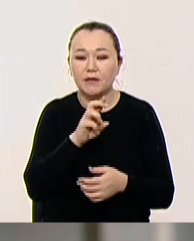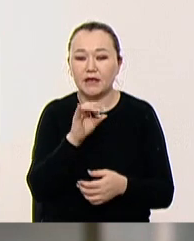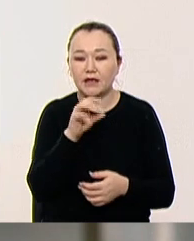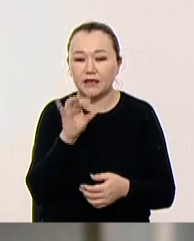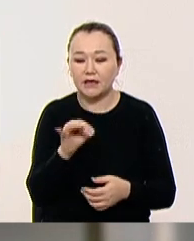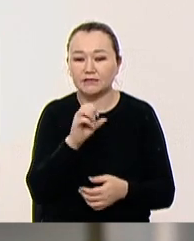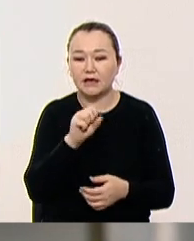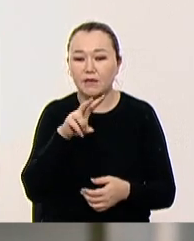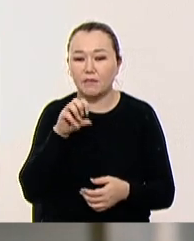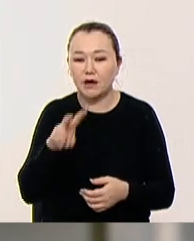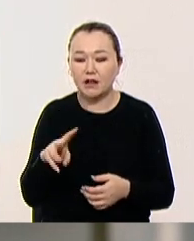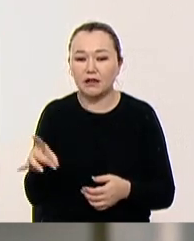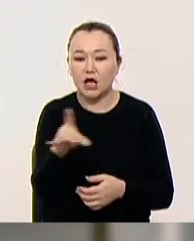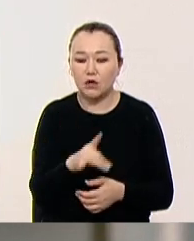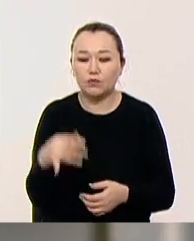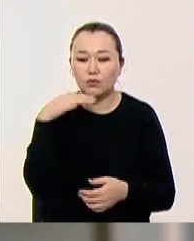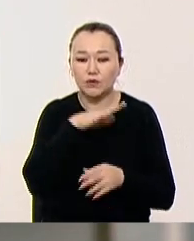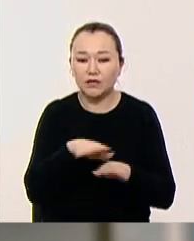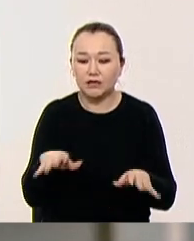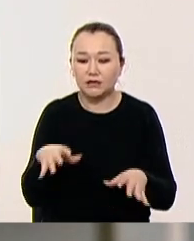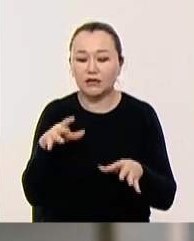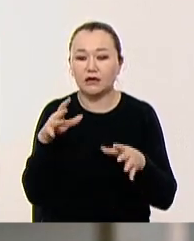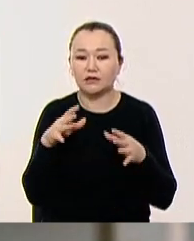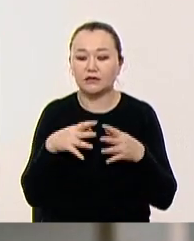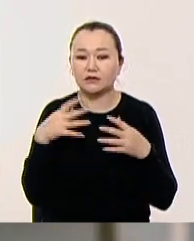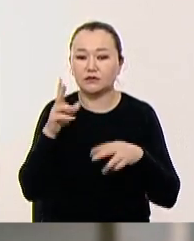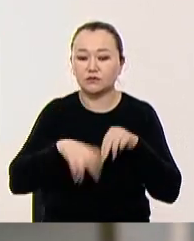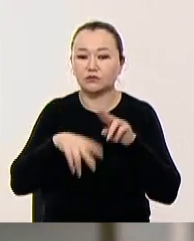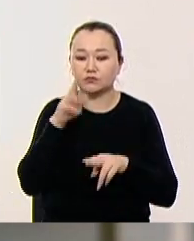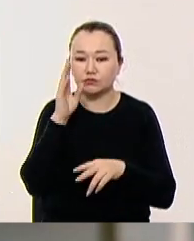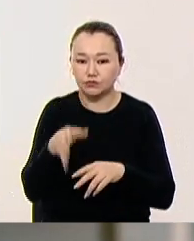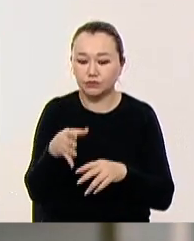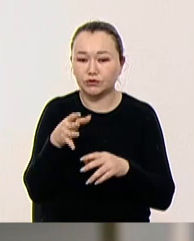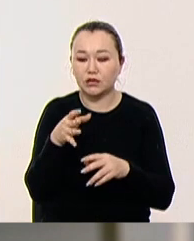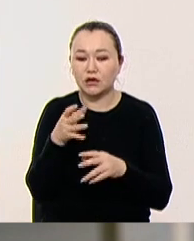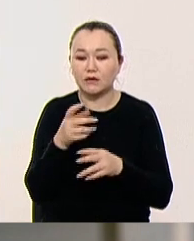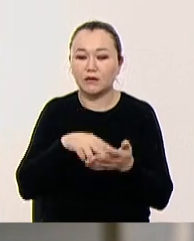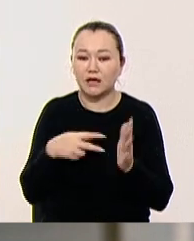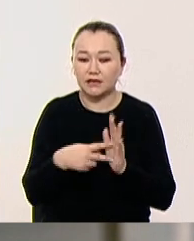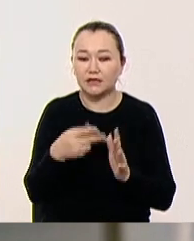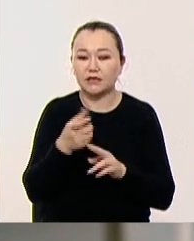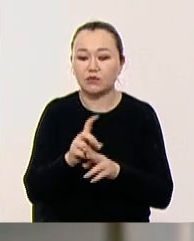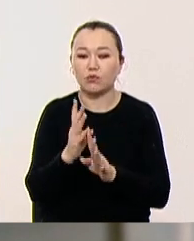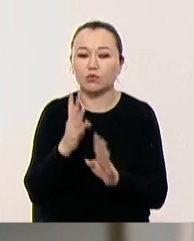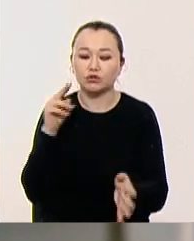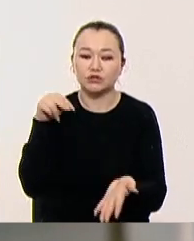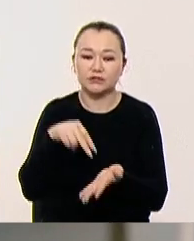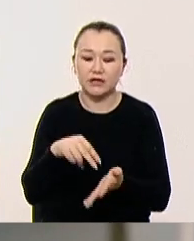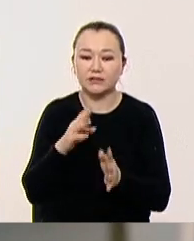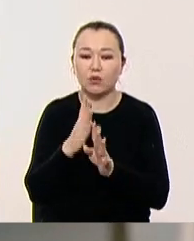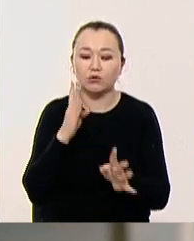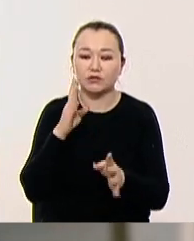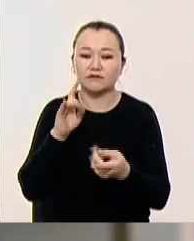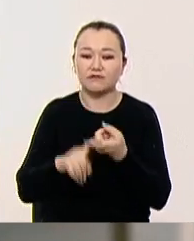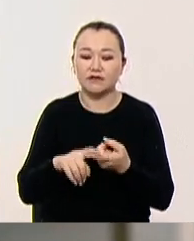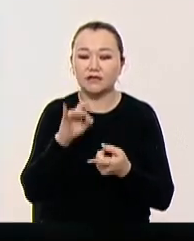және Самал ықшамаудандарынан көпқабатты тұрғын үйлердің құрылысы аяқталып жоспарланып отыр. Осы кезекте тұрған азаматтарға кезектілігіне